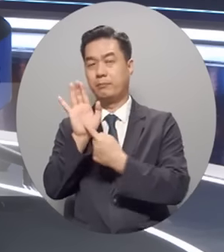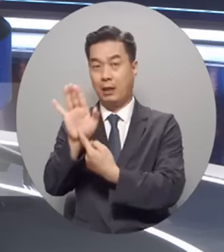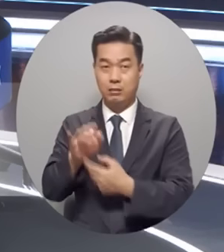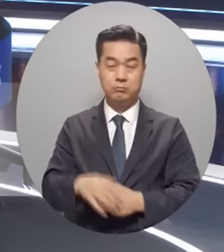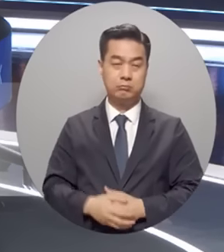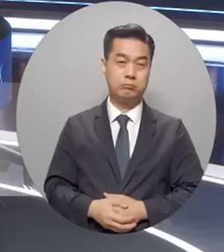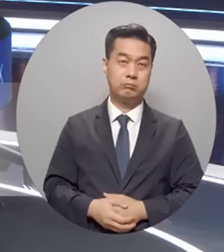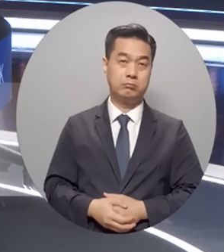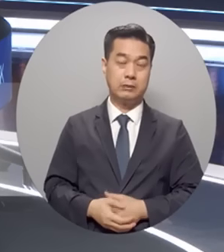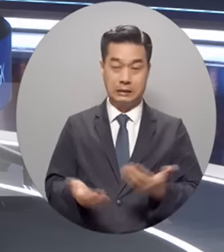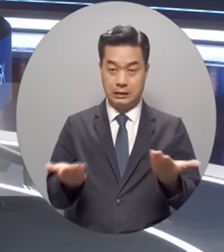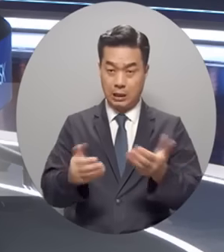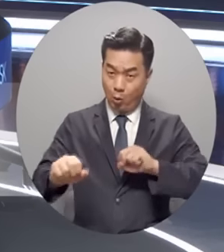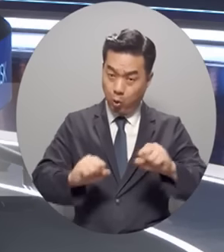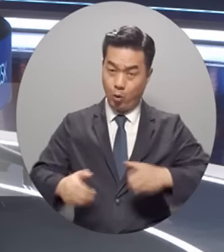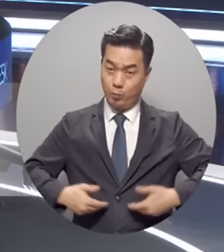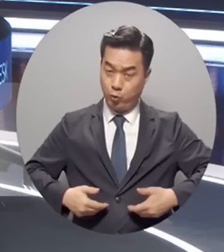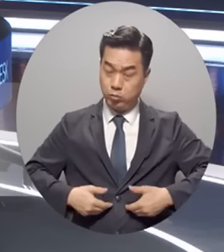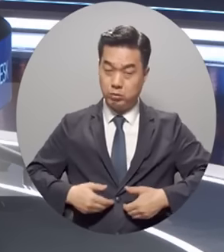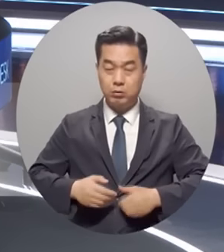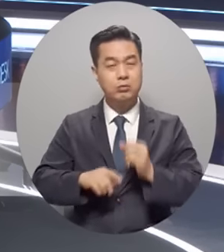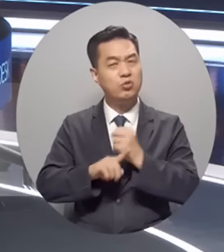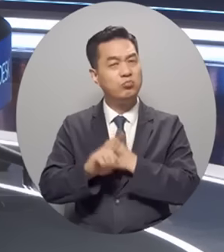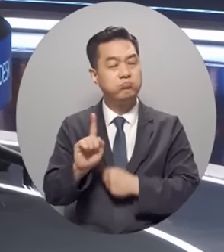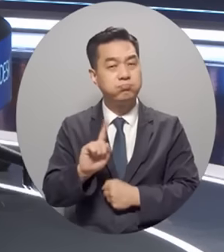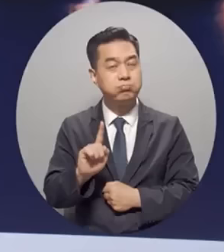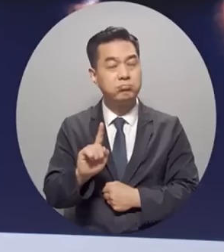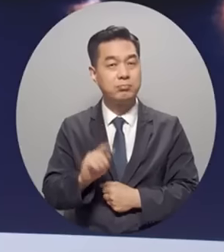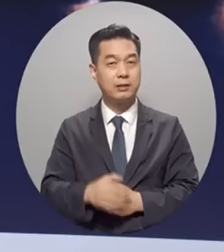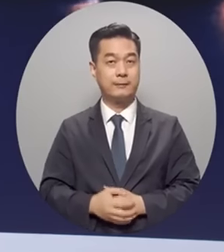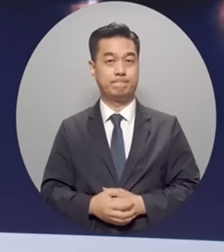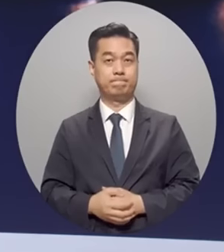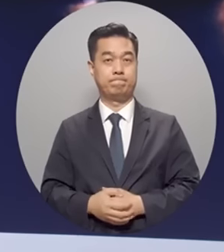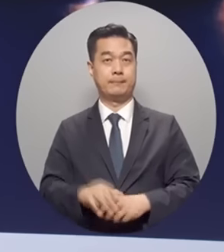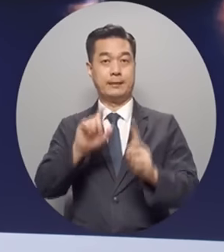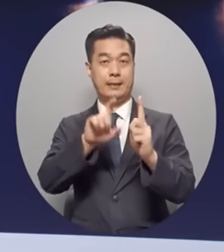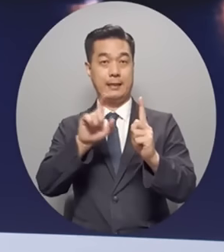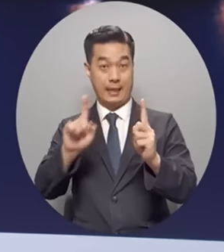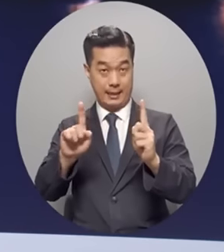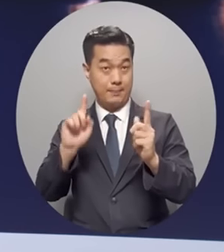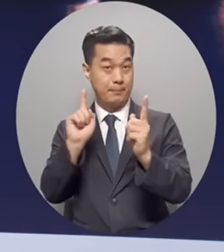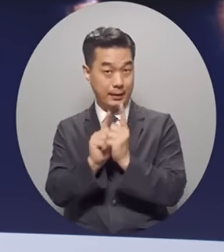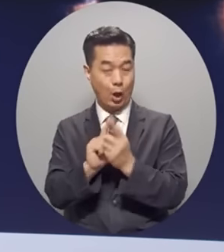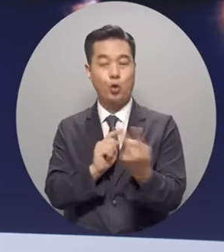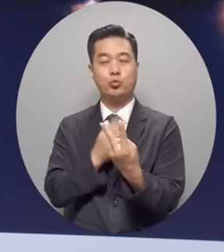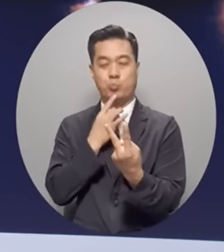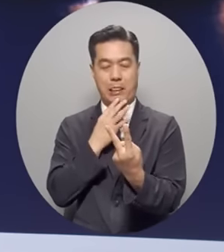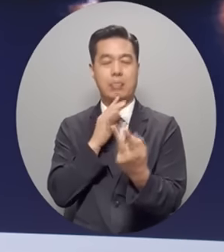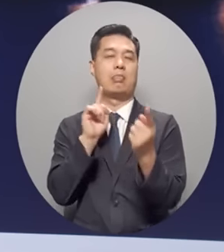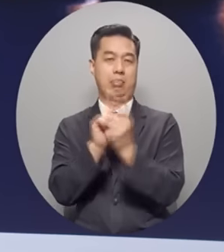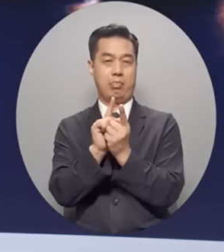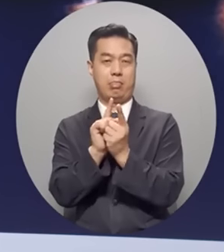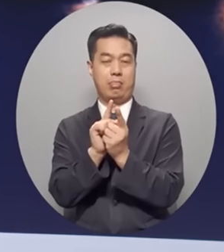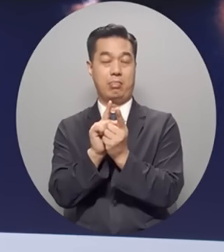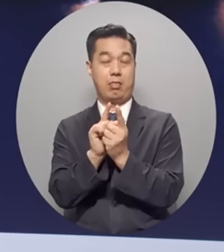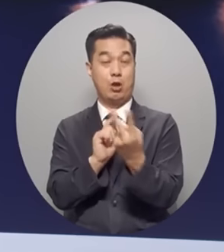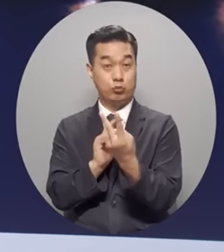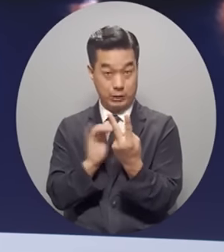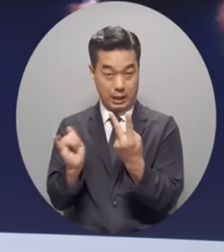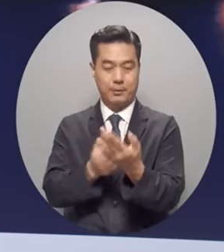일을 해야 되는데 왜 이러는 겁니까네 독대는 말 그대로 둘이 만나는 거죠 당 두 사람이